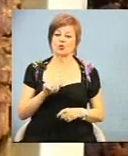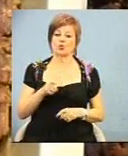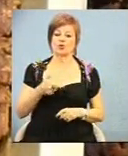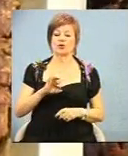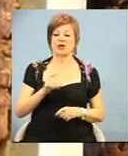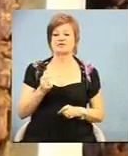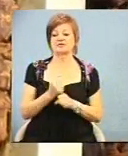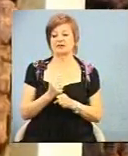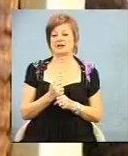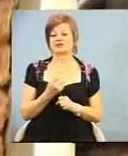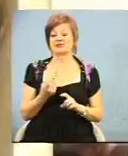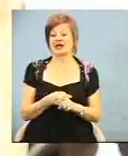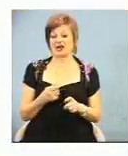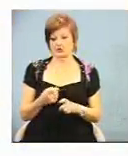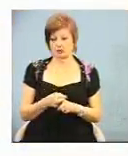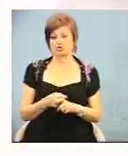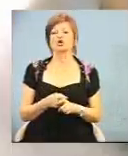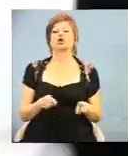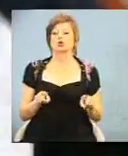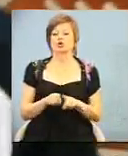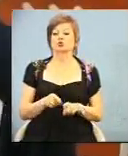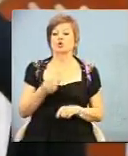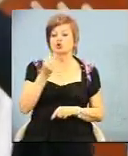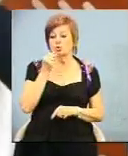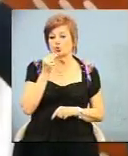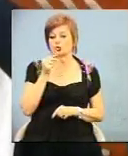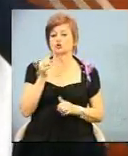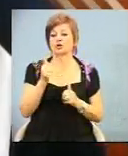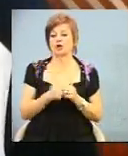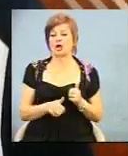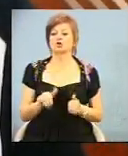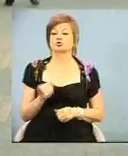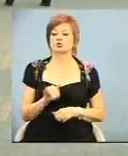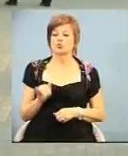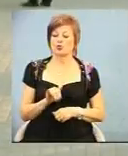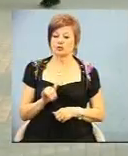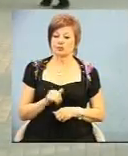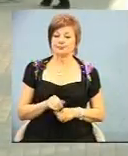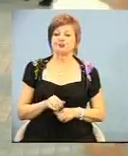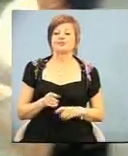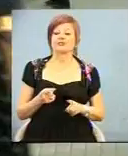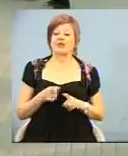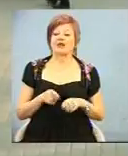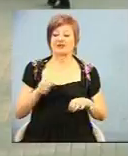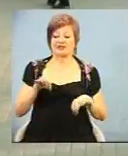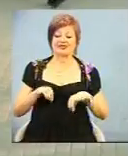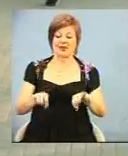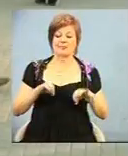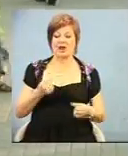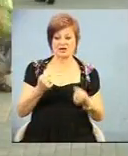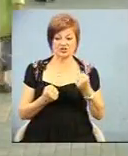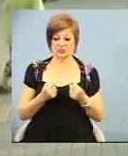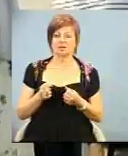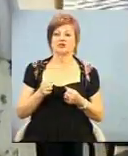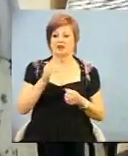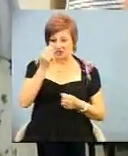зроблена, звісно, з картошка. Теж приймають його возле кожного шаббат, кожного субота. Синагога на колесах – явище унікальне не тільки